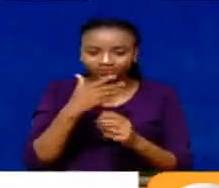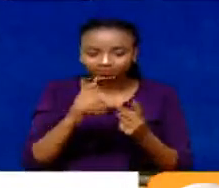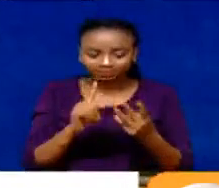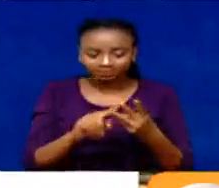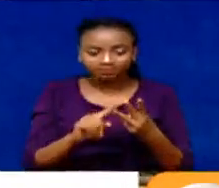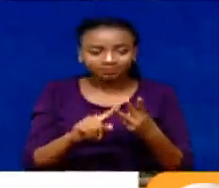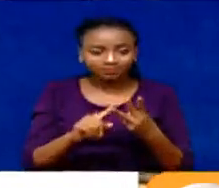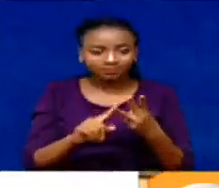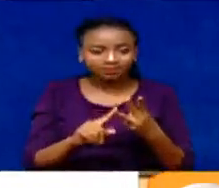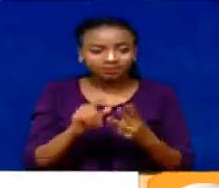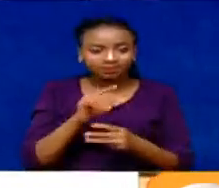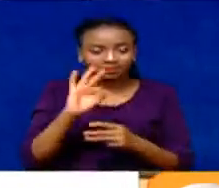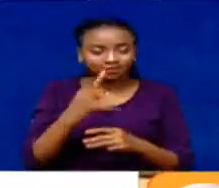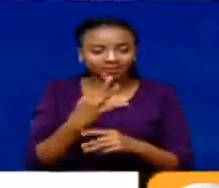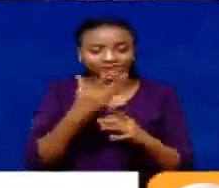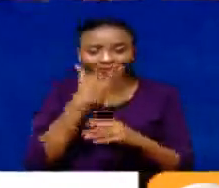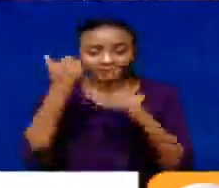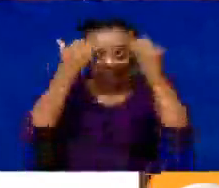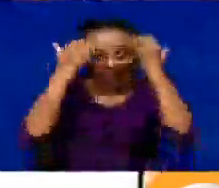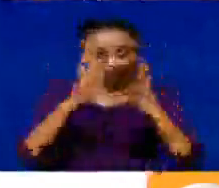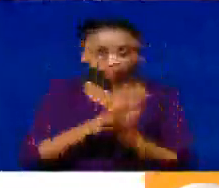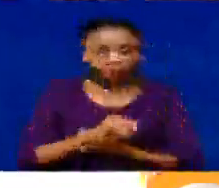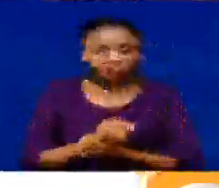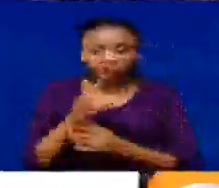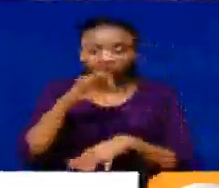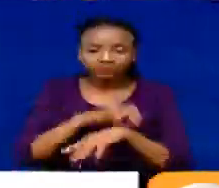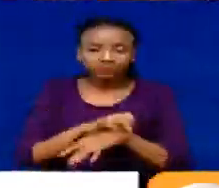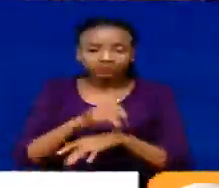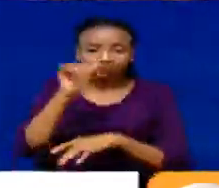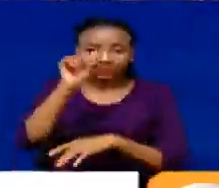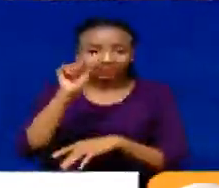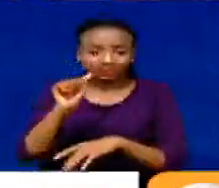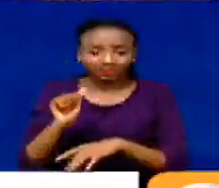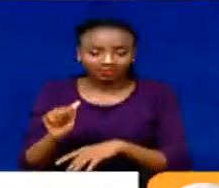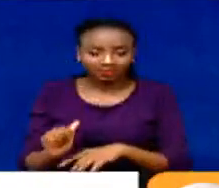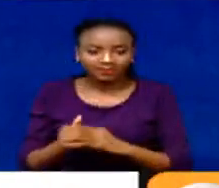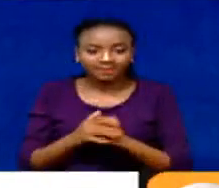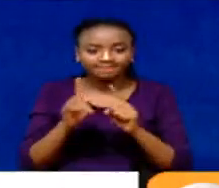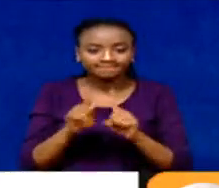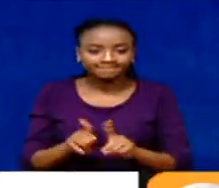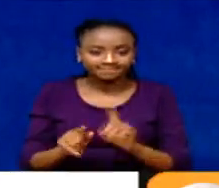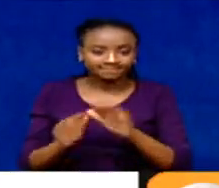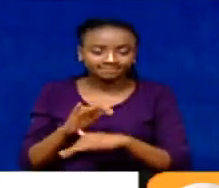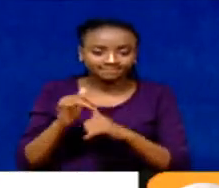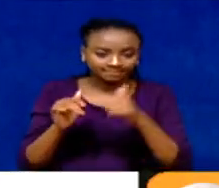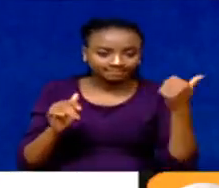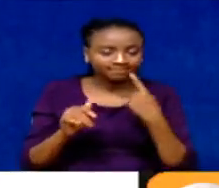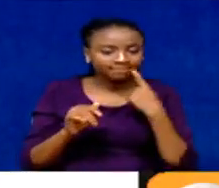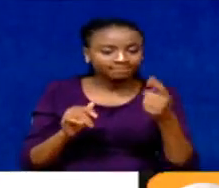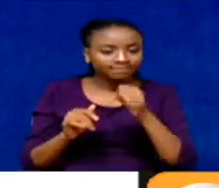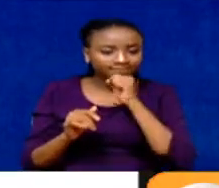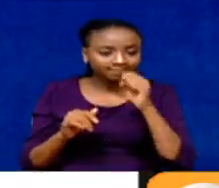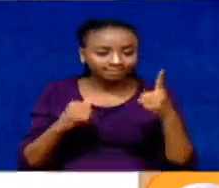hao wakiwa miongoni mwa wanafunzi 110 waliopata alama ya A, huku wengine